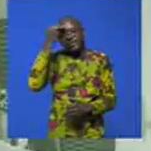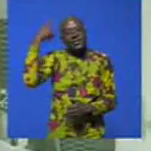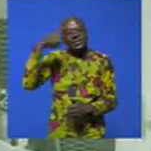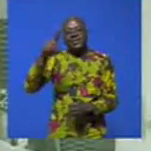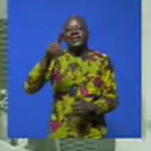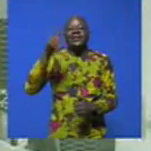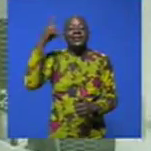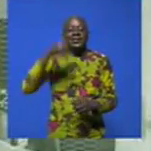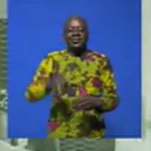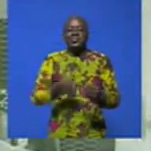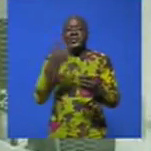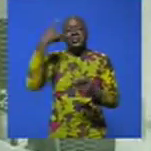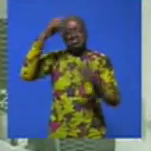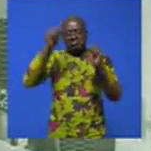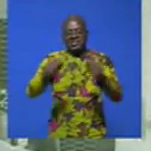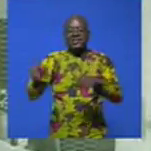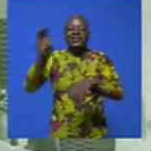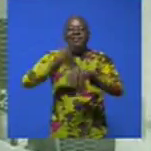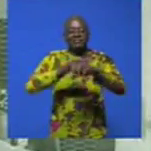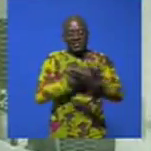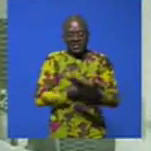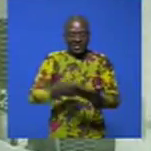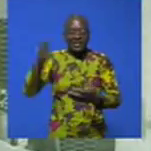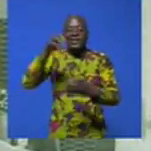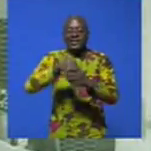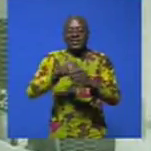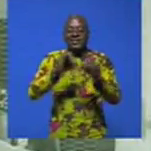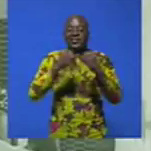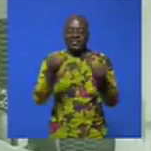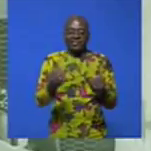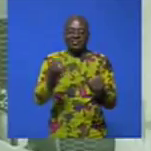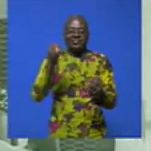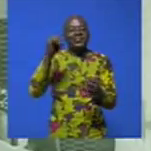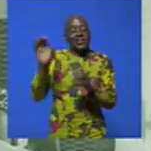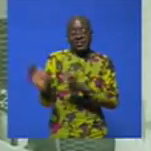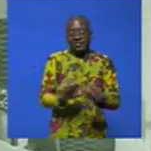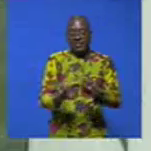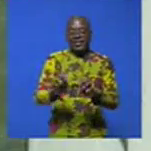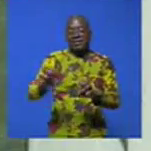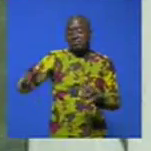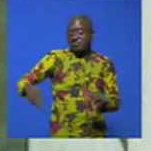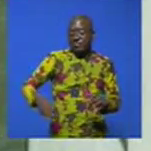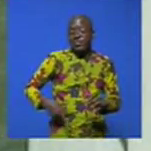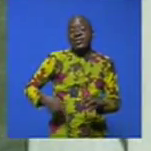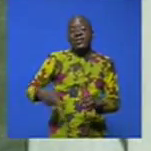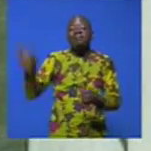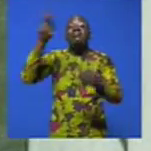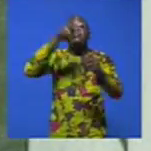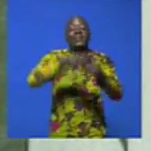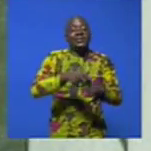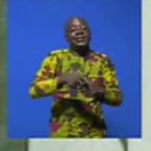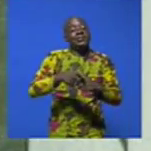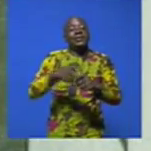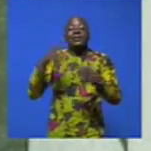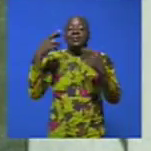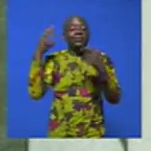peut-on aussi lire dans les colonnes du journal dans les faits pour lkab à chiba a participé à une émission radio dans un